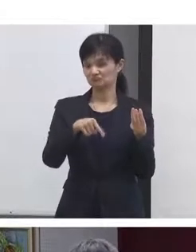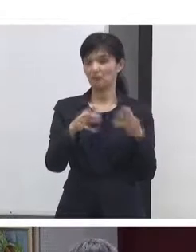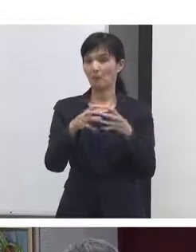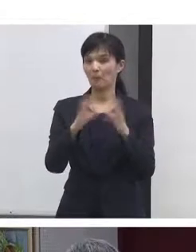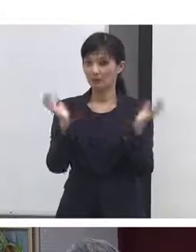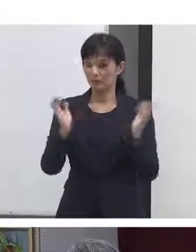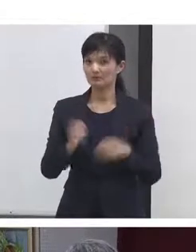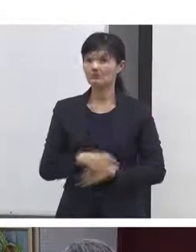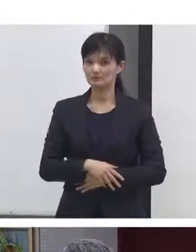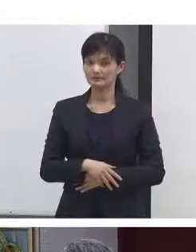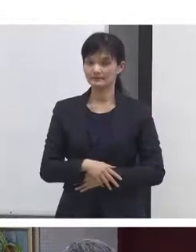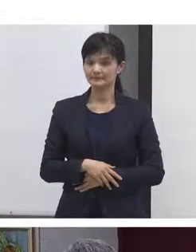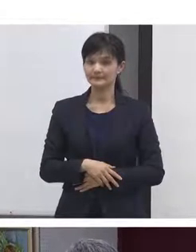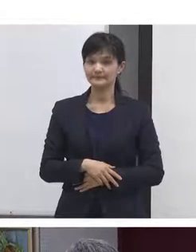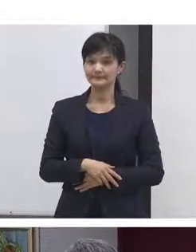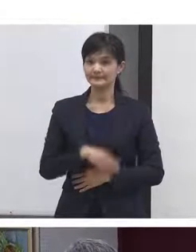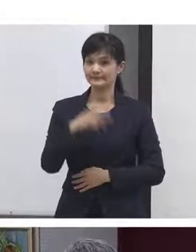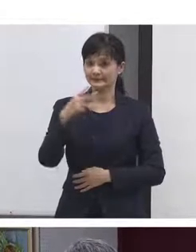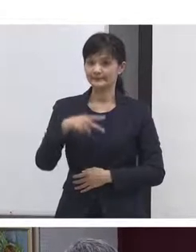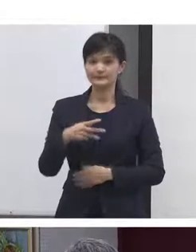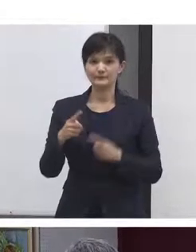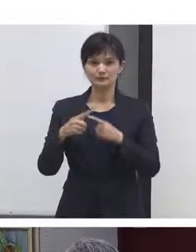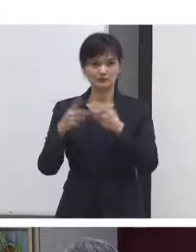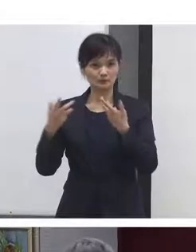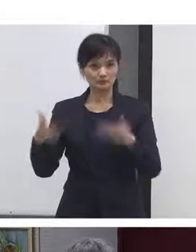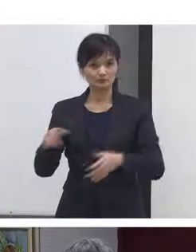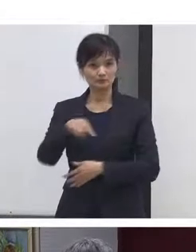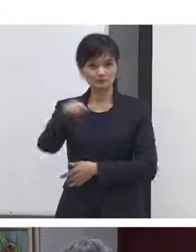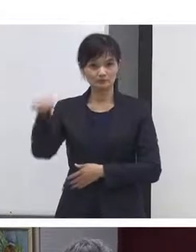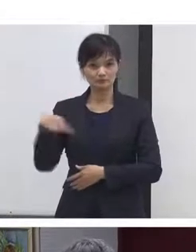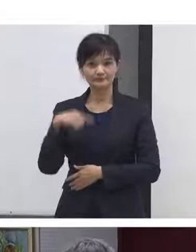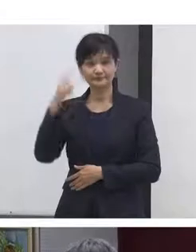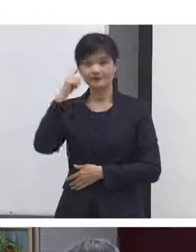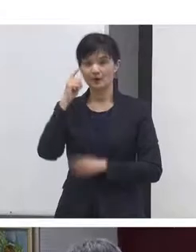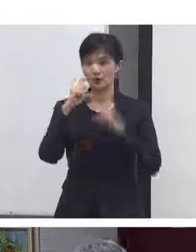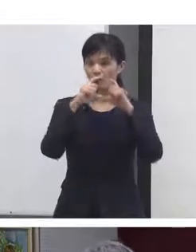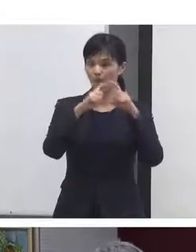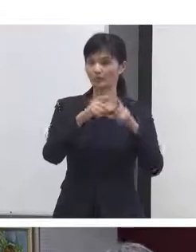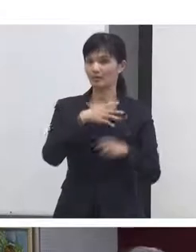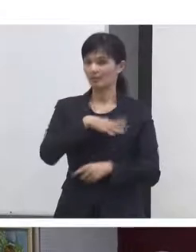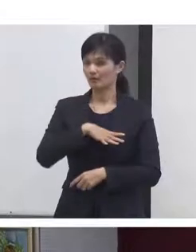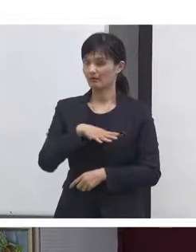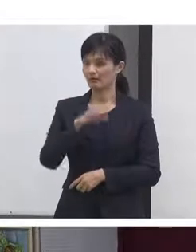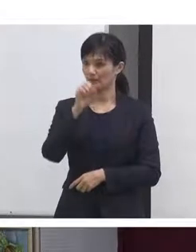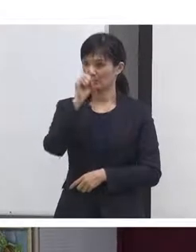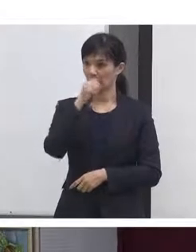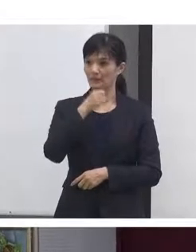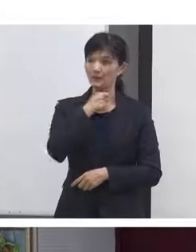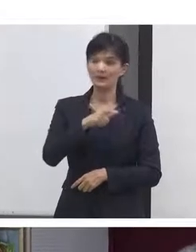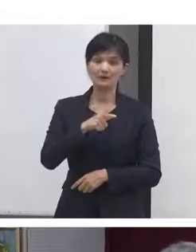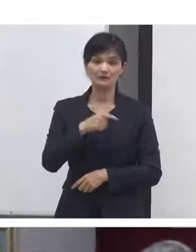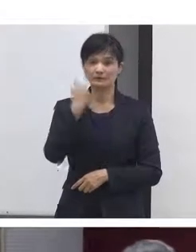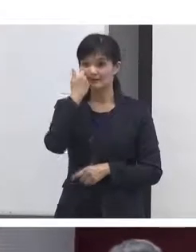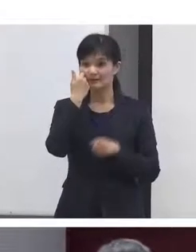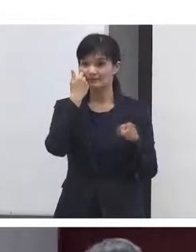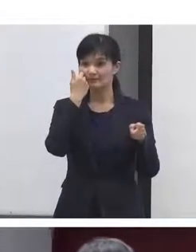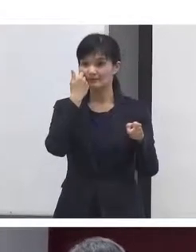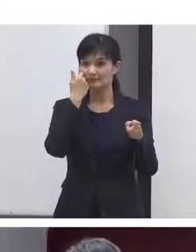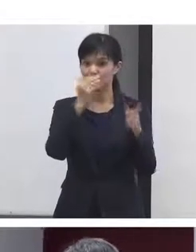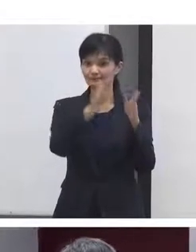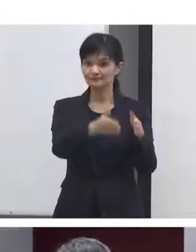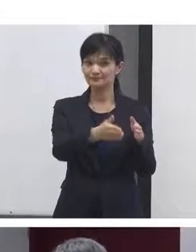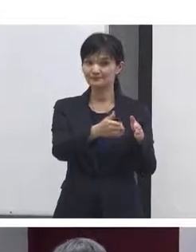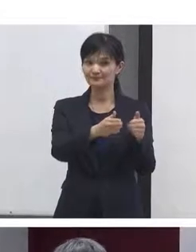所以那时候然后又那个很多人很不想要回应，所以就很多人是指这位就是他是最开